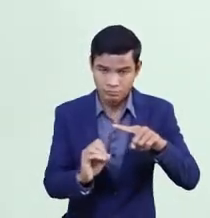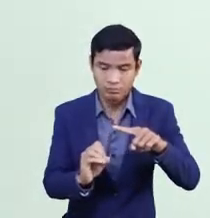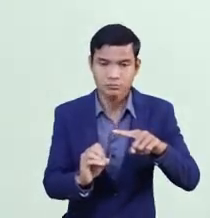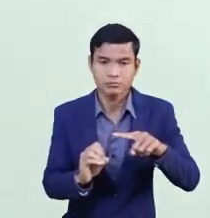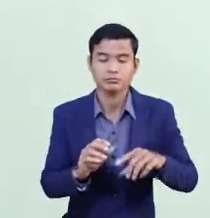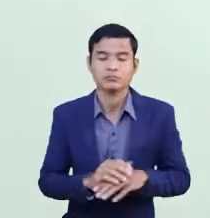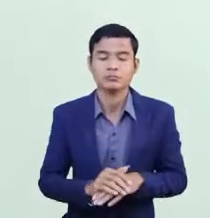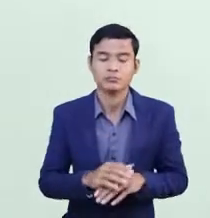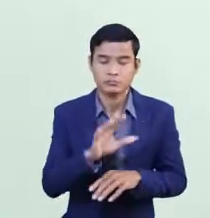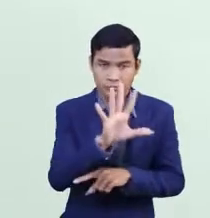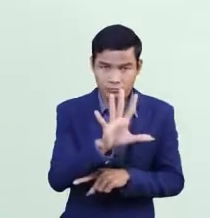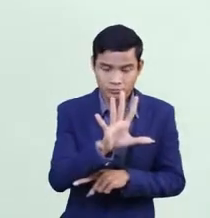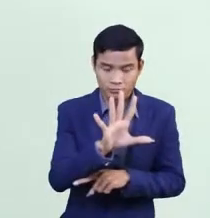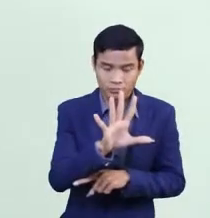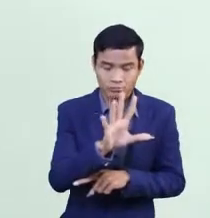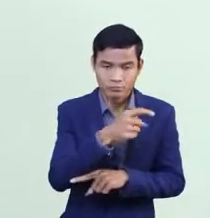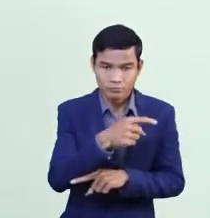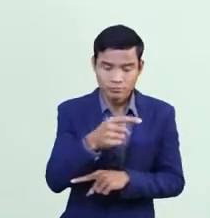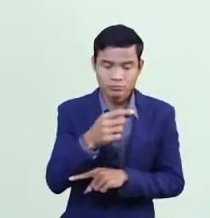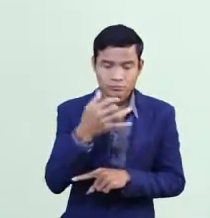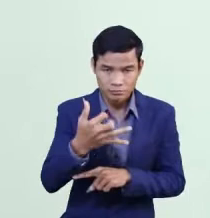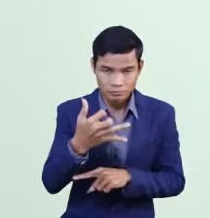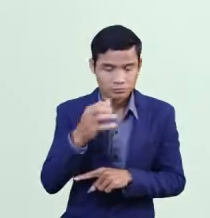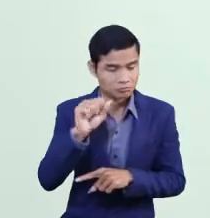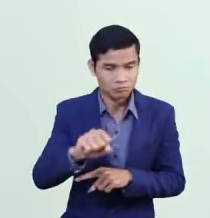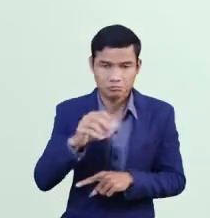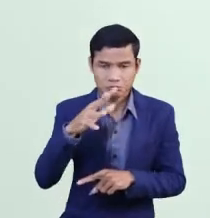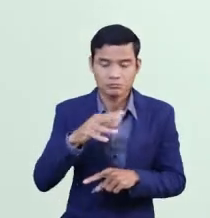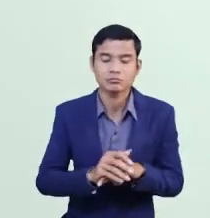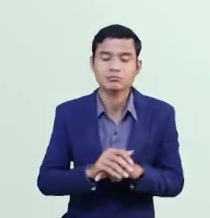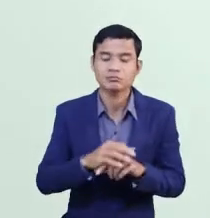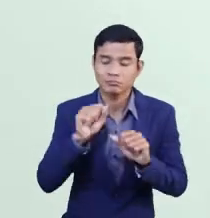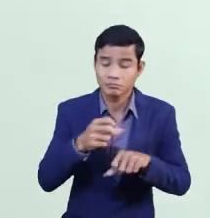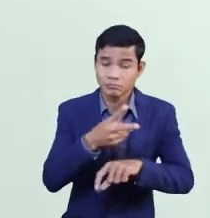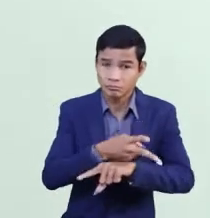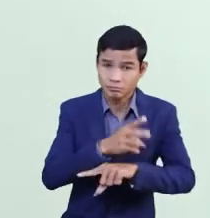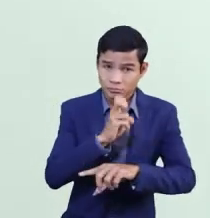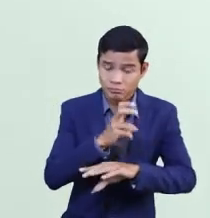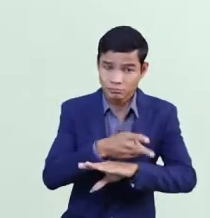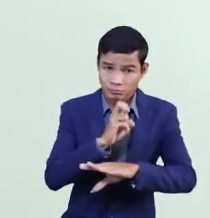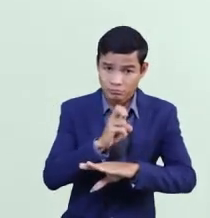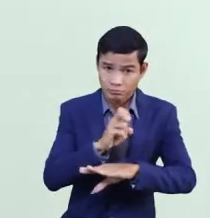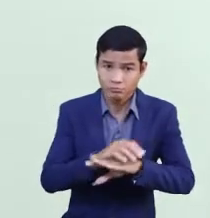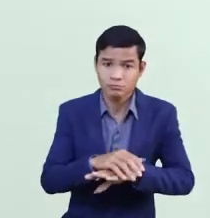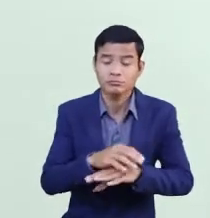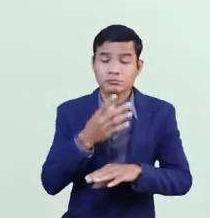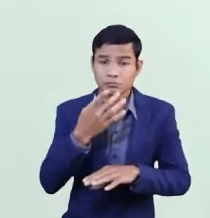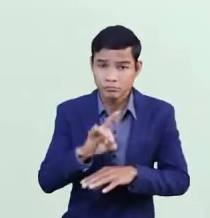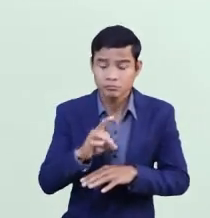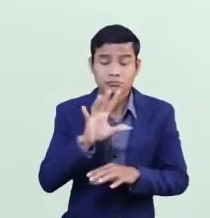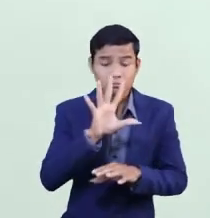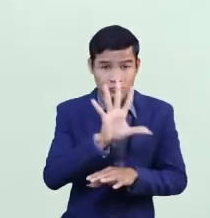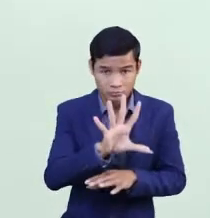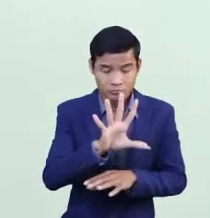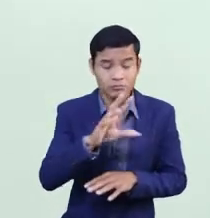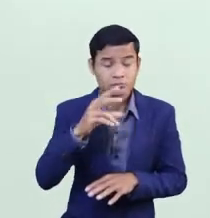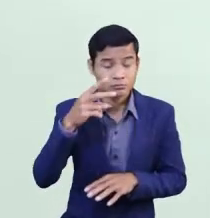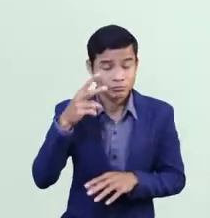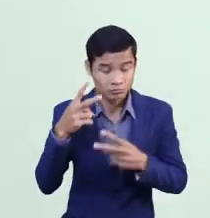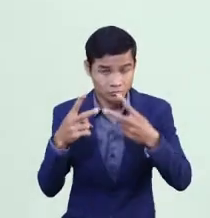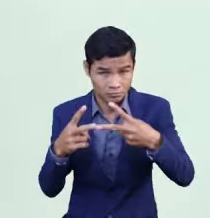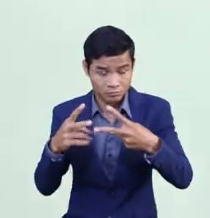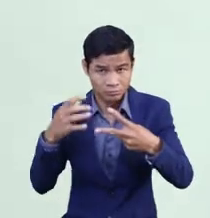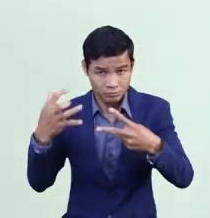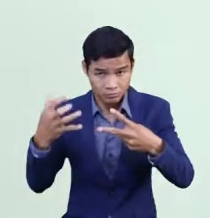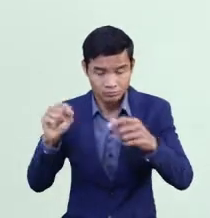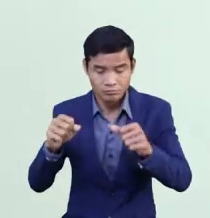0ចា5ដក7មិនបានទេអញ្ចឹងយើងត្រូវខ្ចីចាព្រោះ5តូចជាង7ដកមិនបានទេកូន